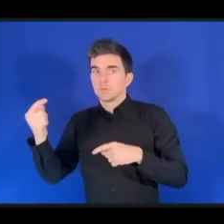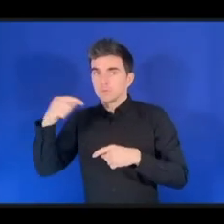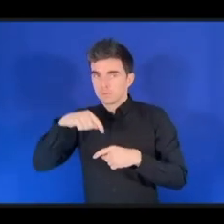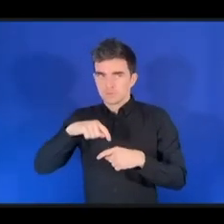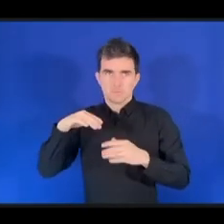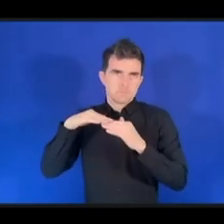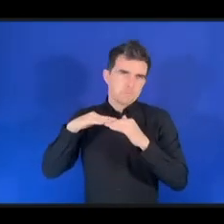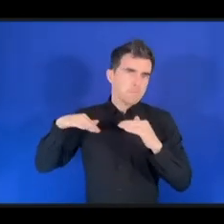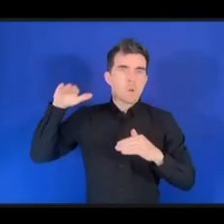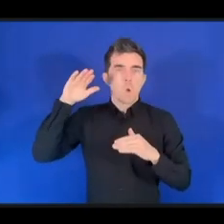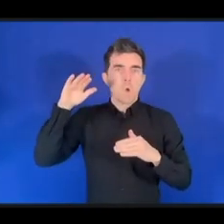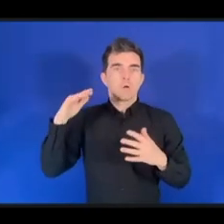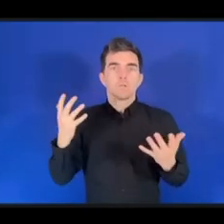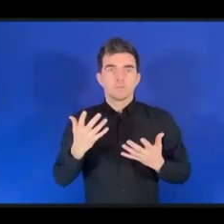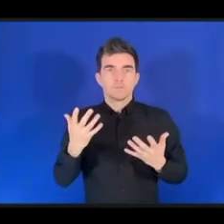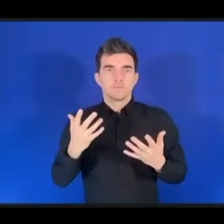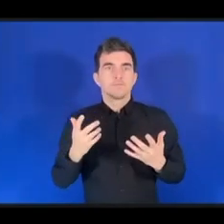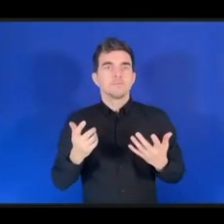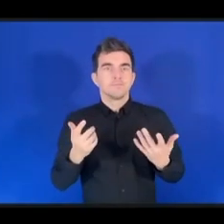البالغين